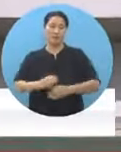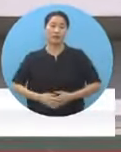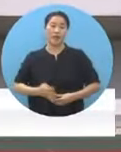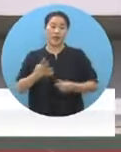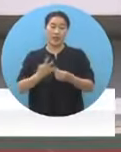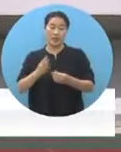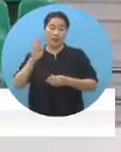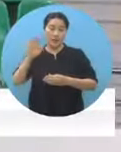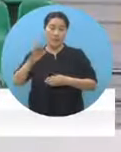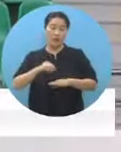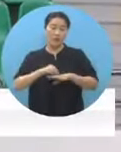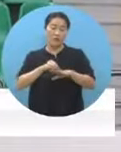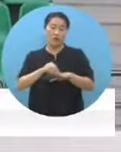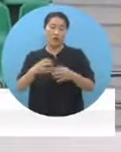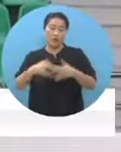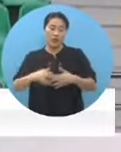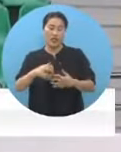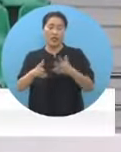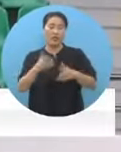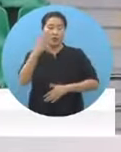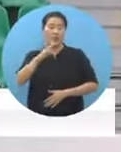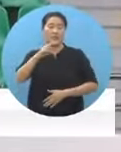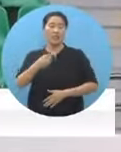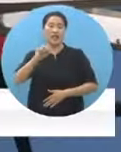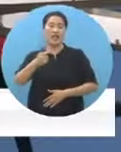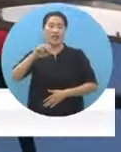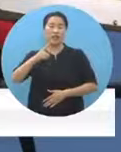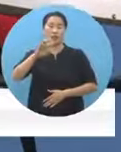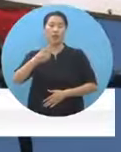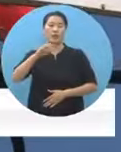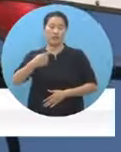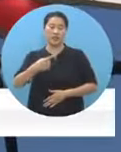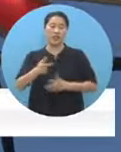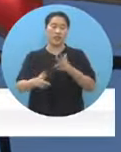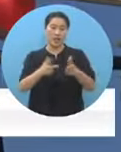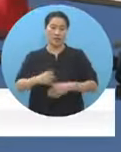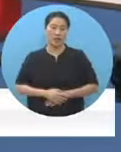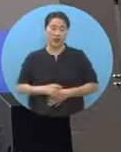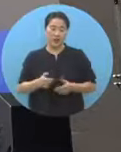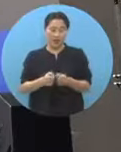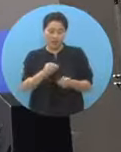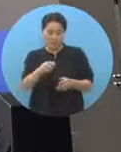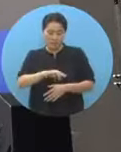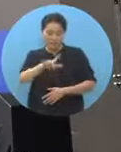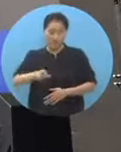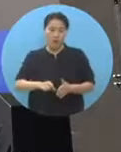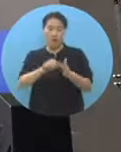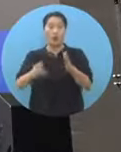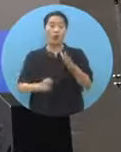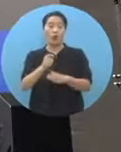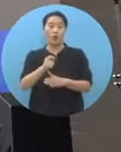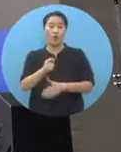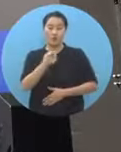넷째, 미래형 운송기기 산업인 블루 트랜스포트입니다. 드론 산업의 중심지로 부상하고 있는 고흥,